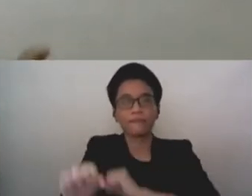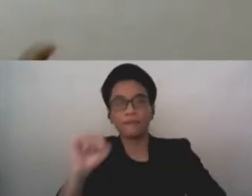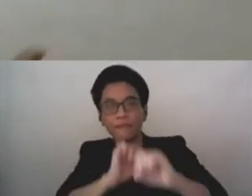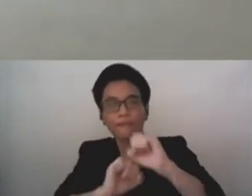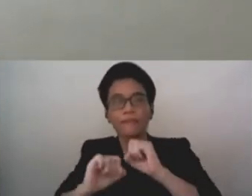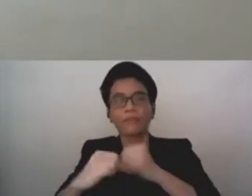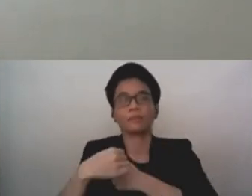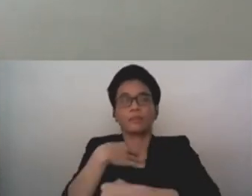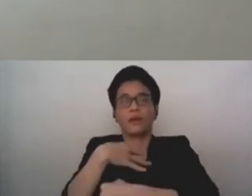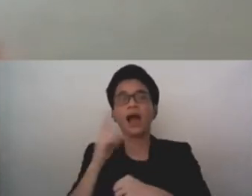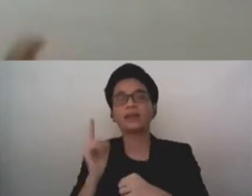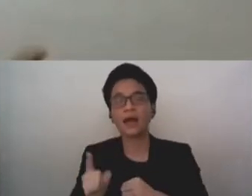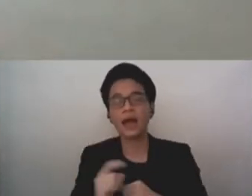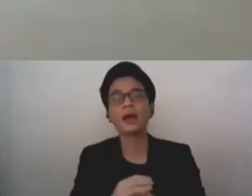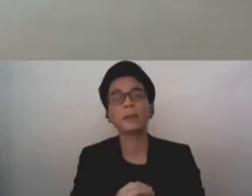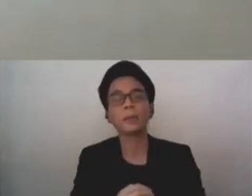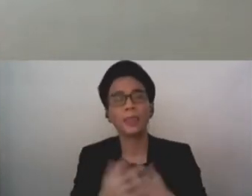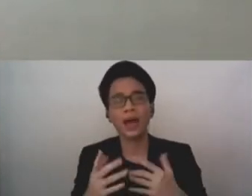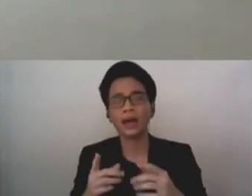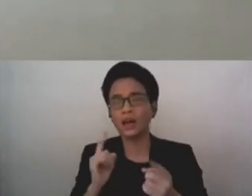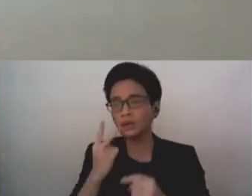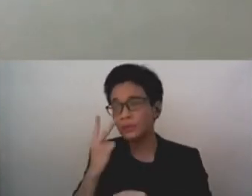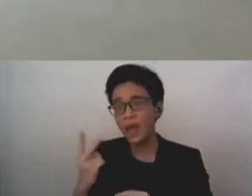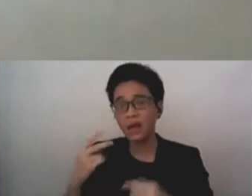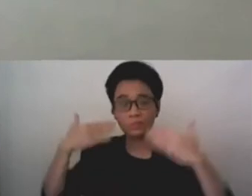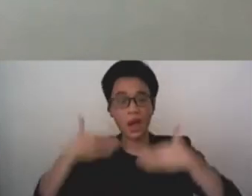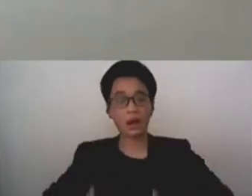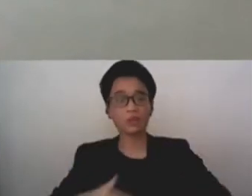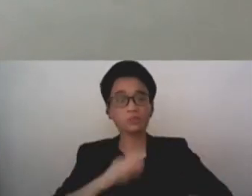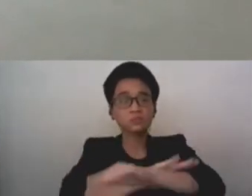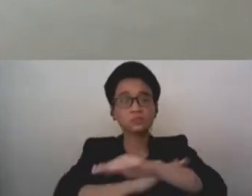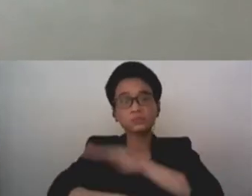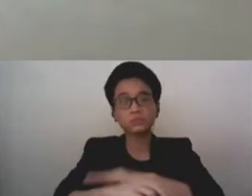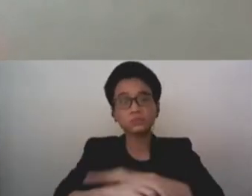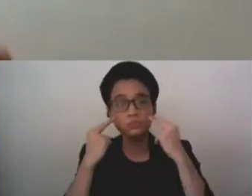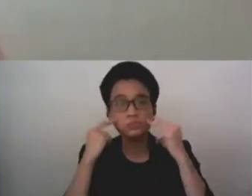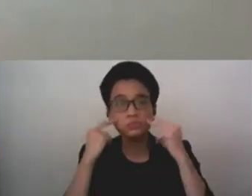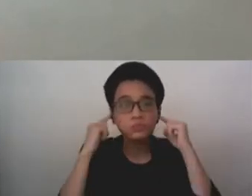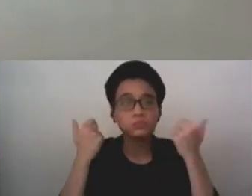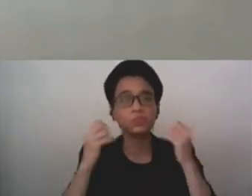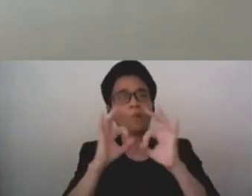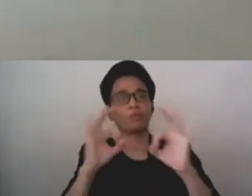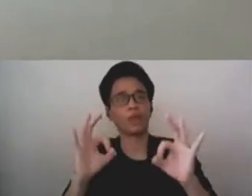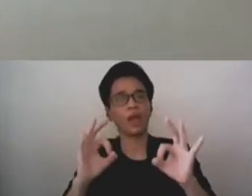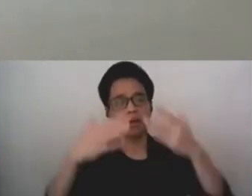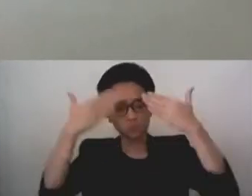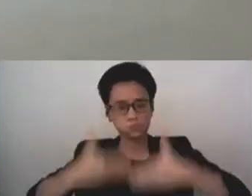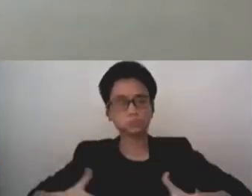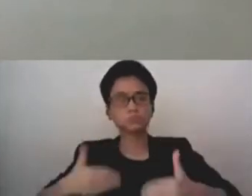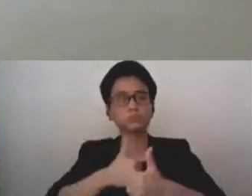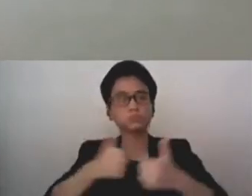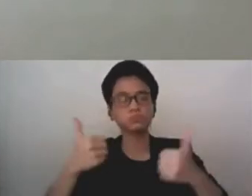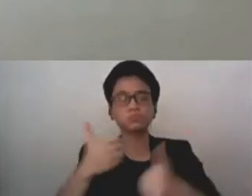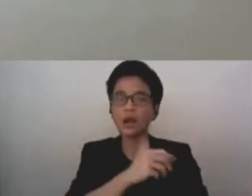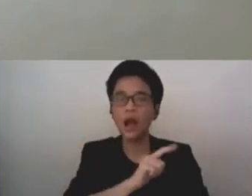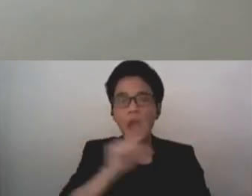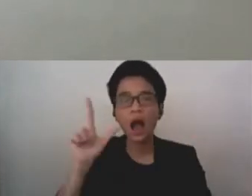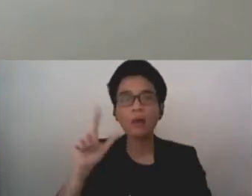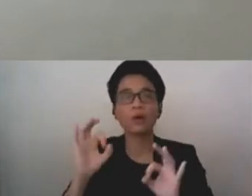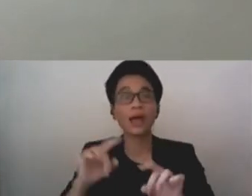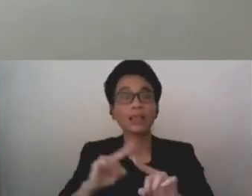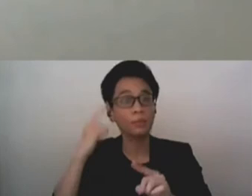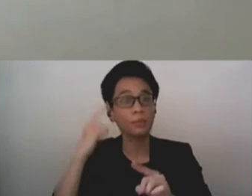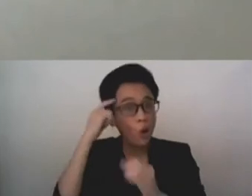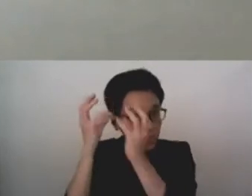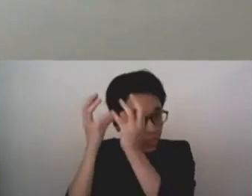secara fisik semua organ tubuh anak saya lengkap, semuanya lengkap, cuma dia terkena di jaringan otaknya.